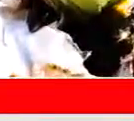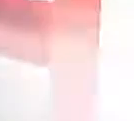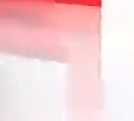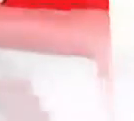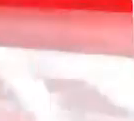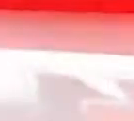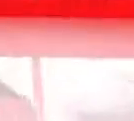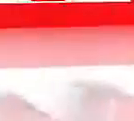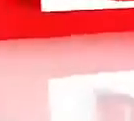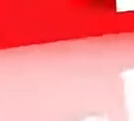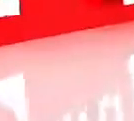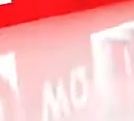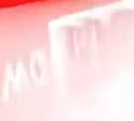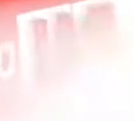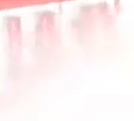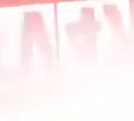mlipuko.